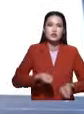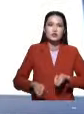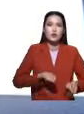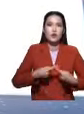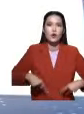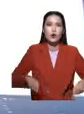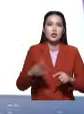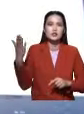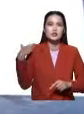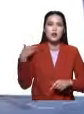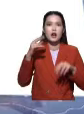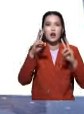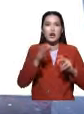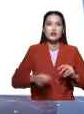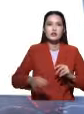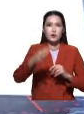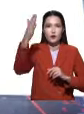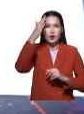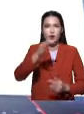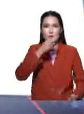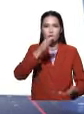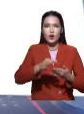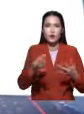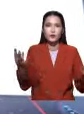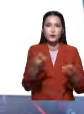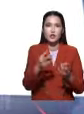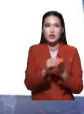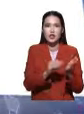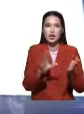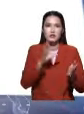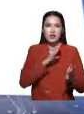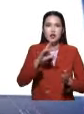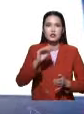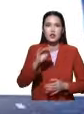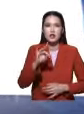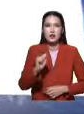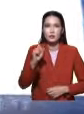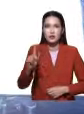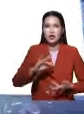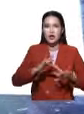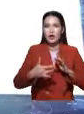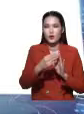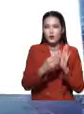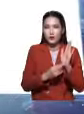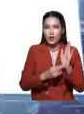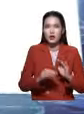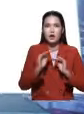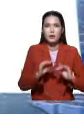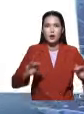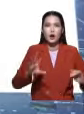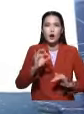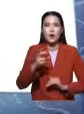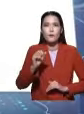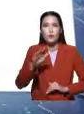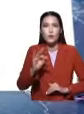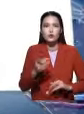органдардың басшыларын аталған аудан әкімдерін де жауапқа тартуға жет деп жазды Динара Зәкеева әлеуметтік желіде. Балалар